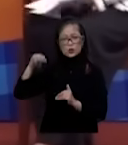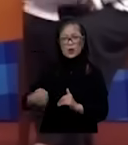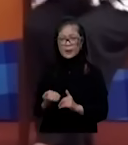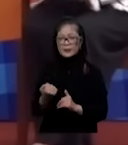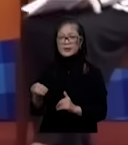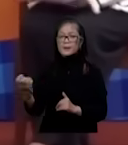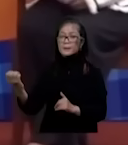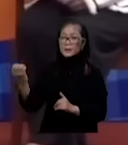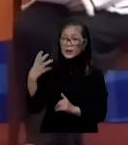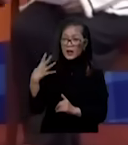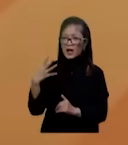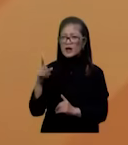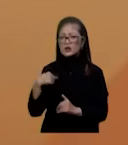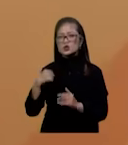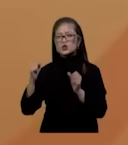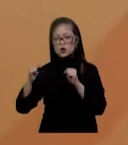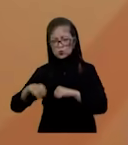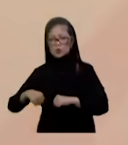Kamil sudah memberikan restu.